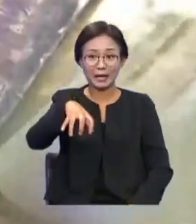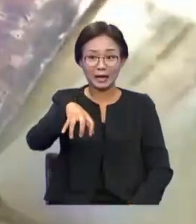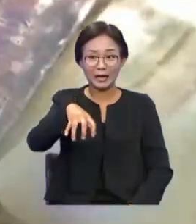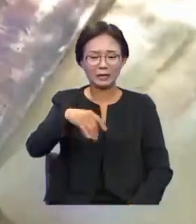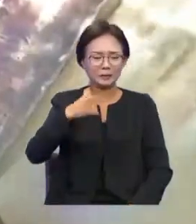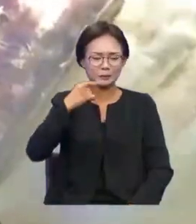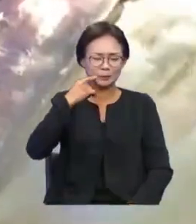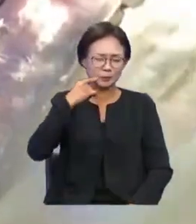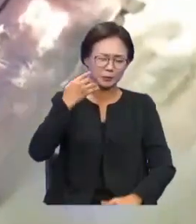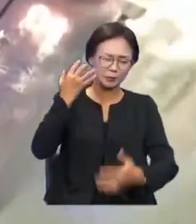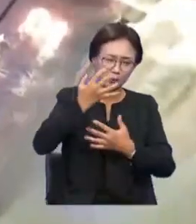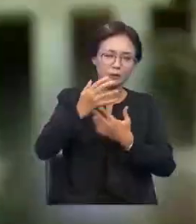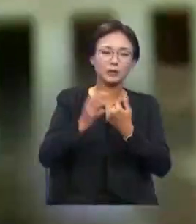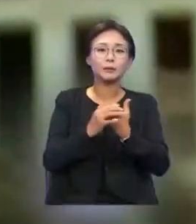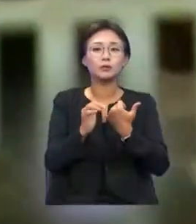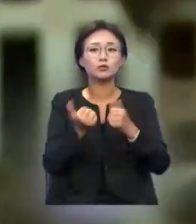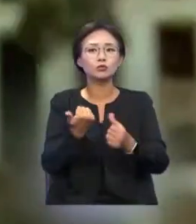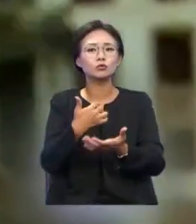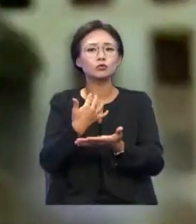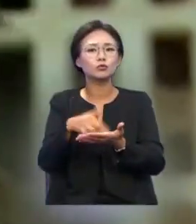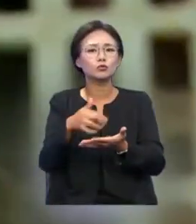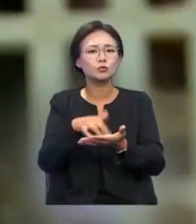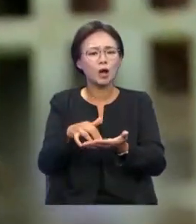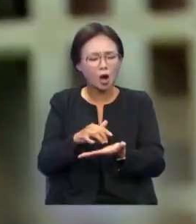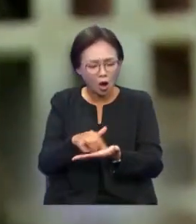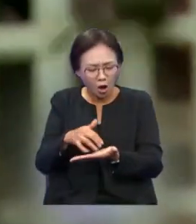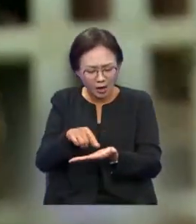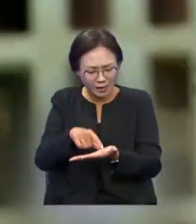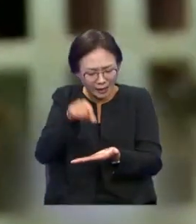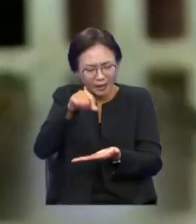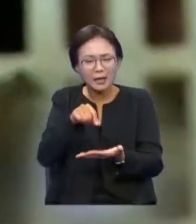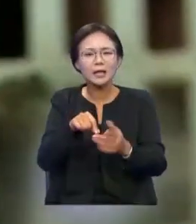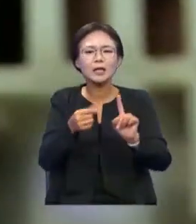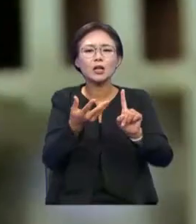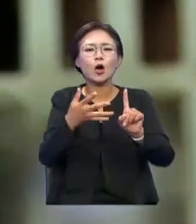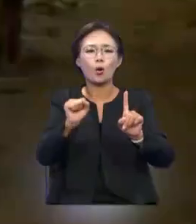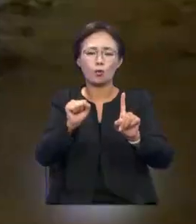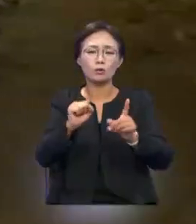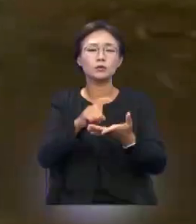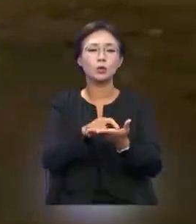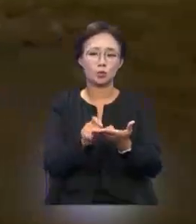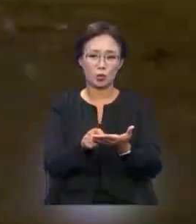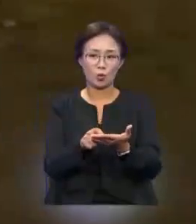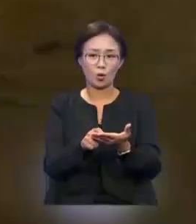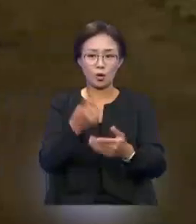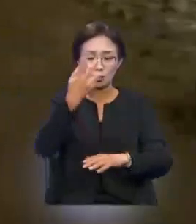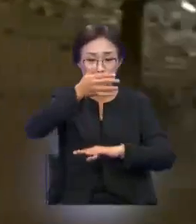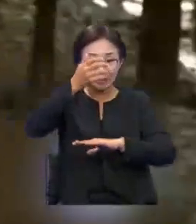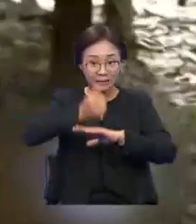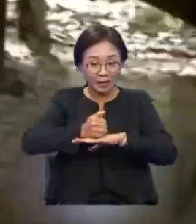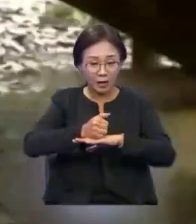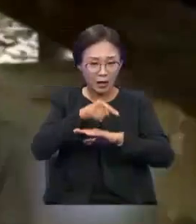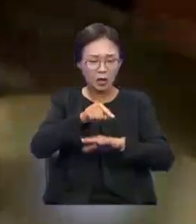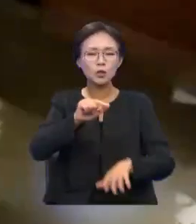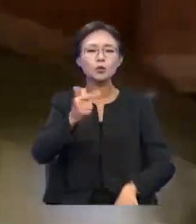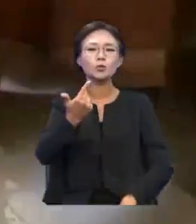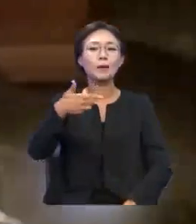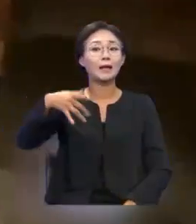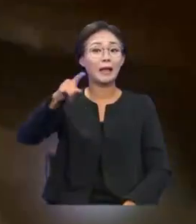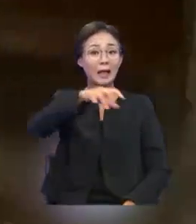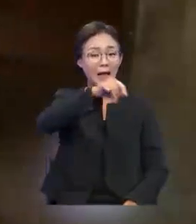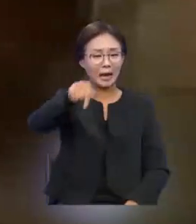살충제에 중독돼 폐사한 꿀벌의 수가 낮잡아도 1억 마리를 넘는다는데요. 조사 결과 최소 600개의